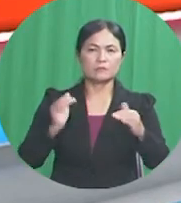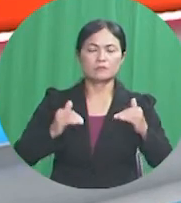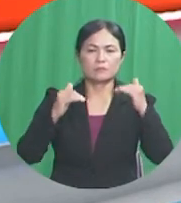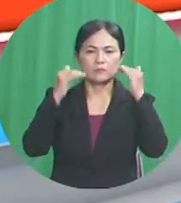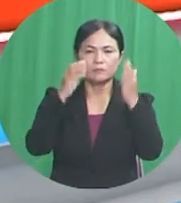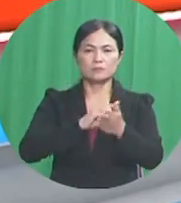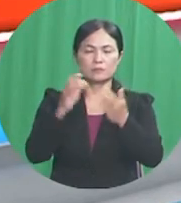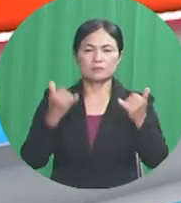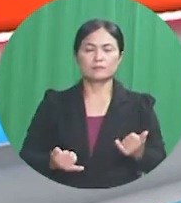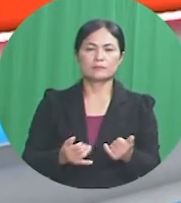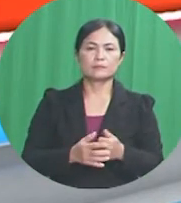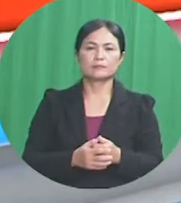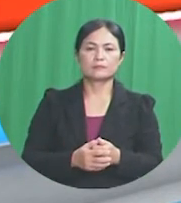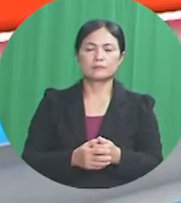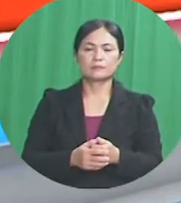ង់ខ្ពស់នៅក្នុងសប្តាហ៍នេះ